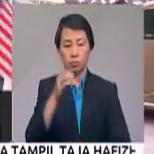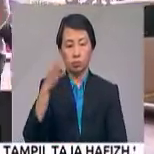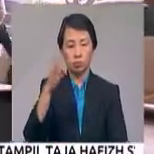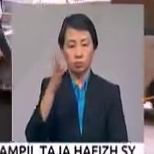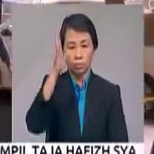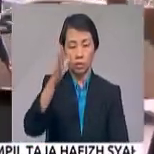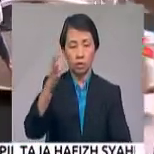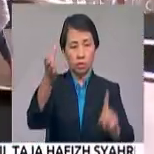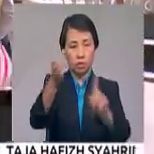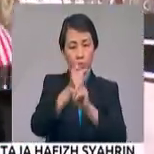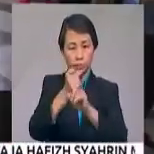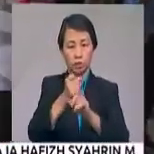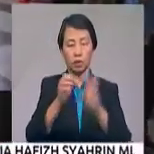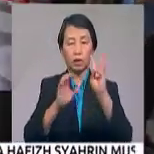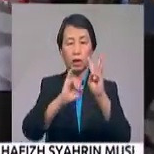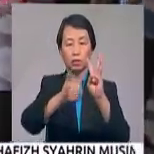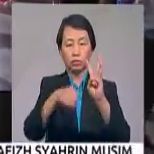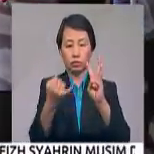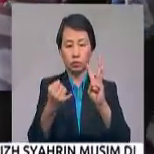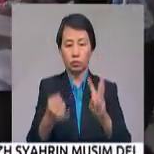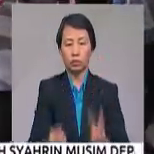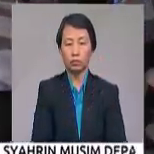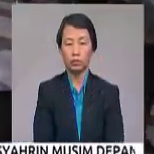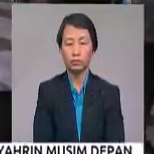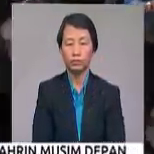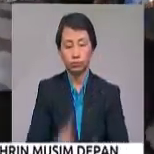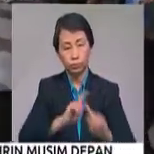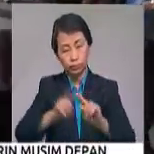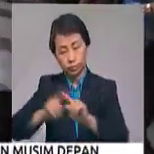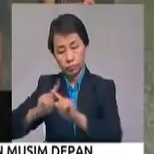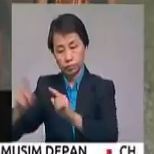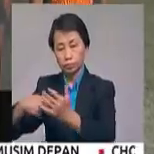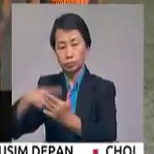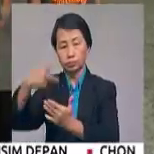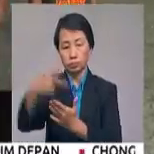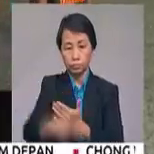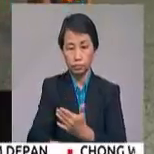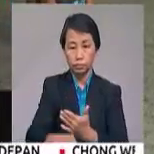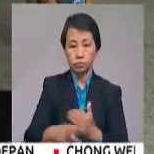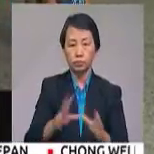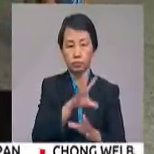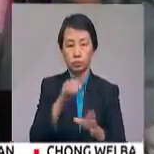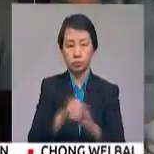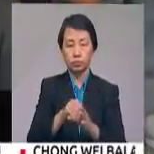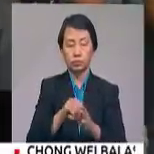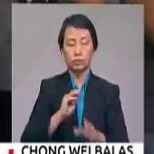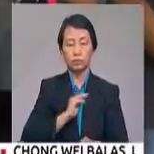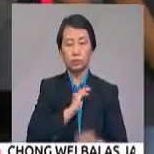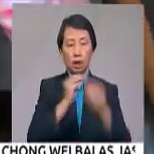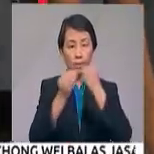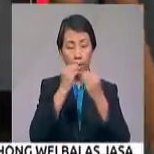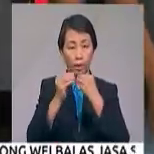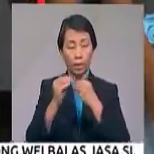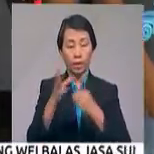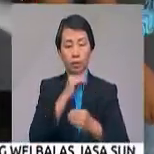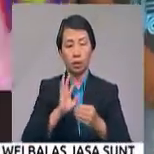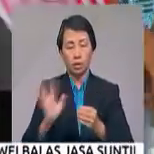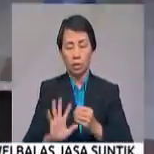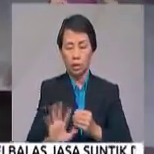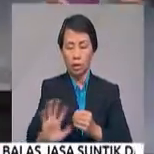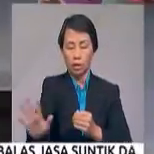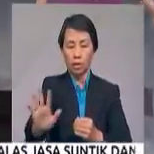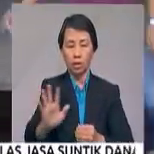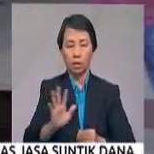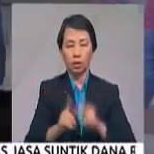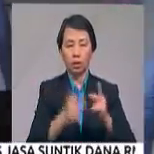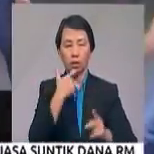akan mencapai RM6 juta. Pelbagai program lain turut dirancang termasuk majlis makan malam amal dan larian amal veteran